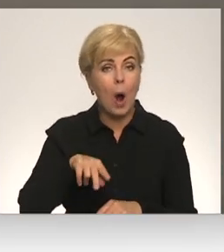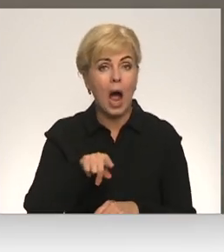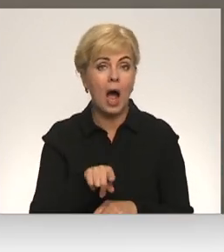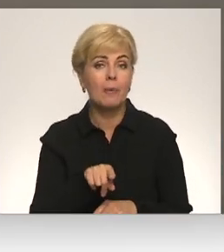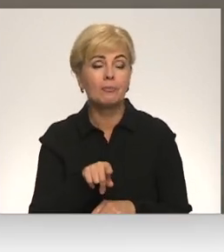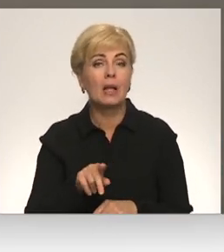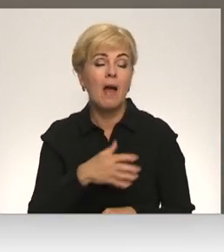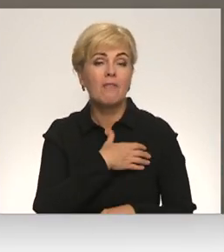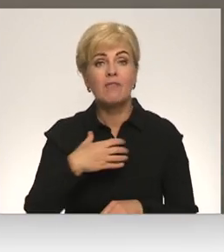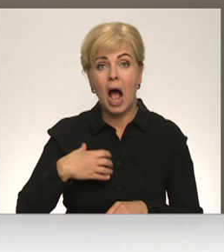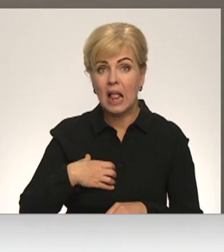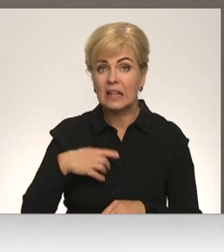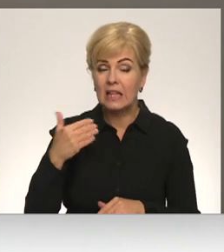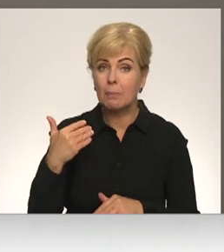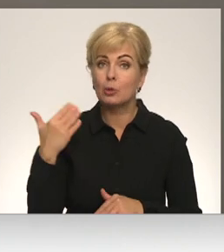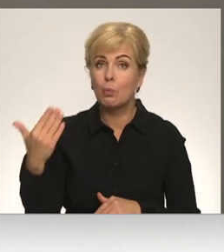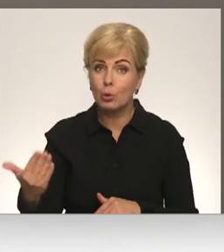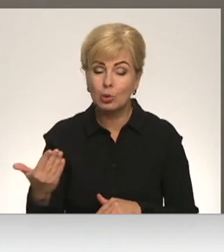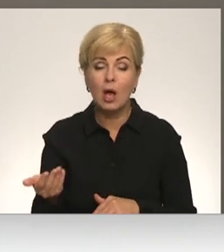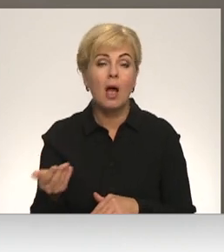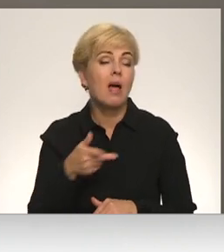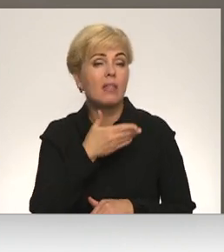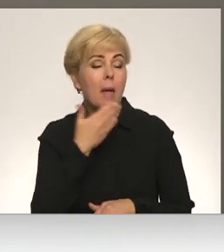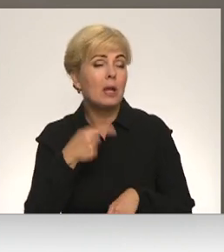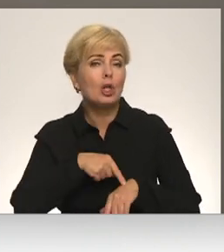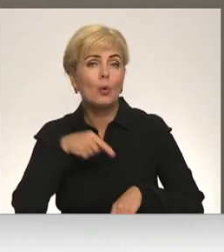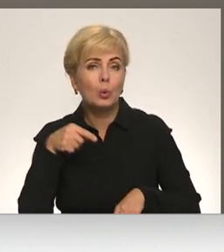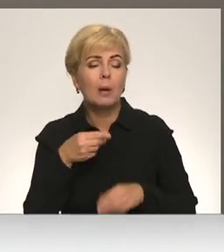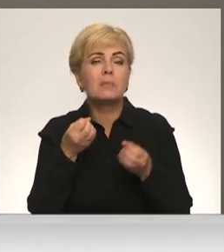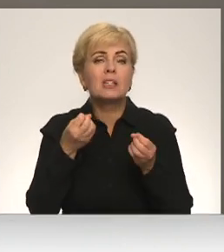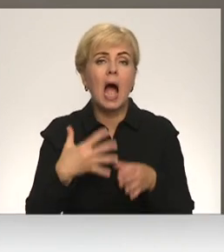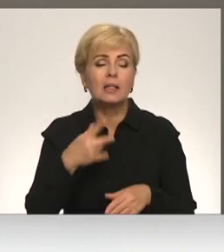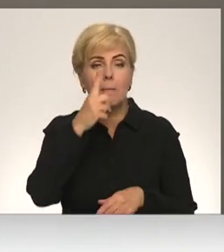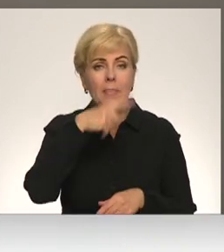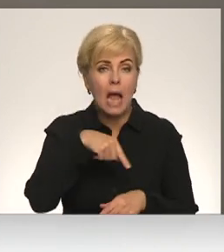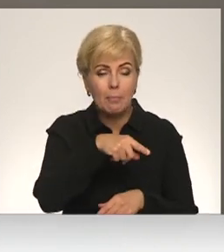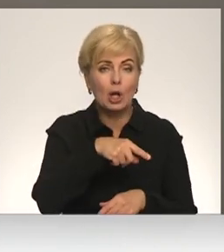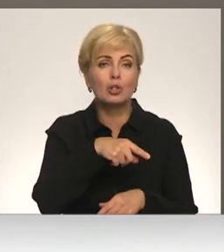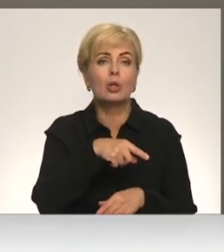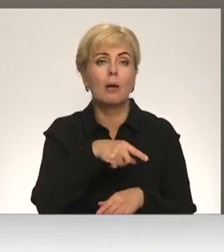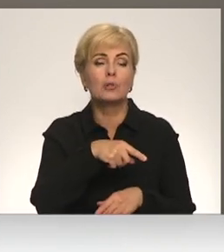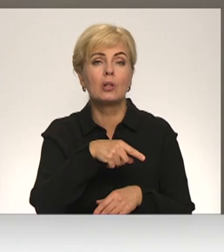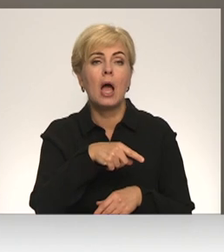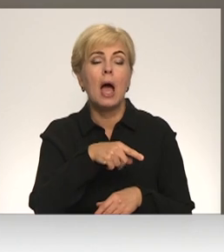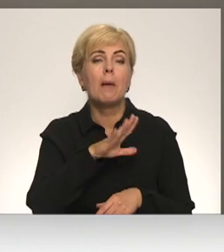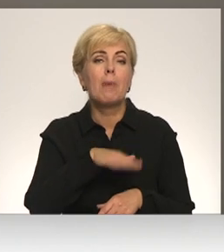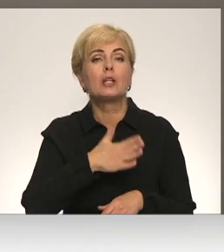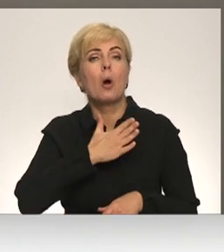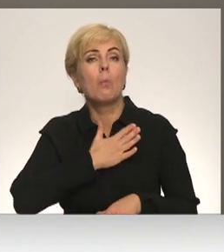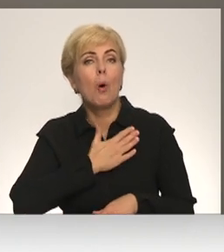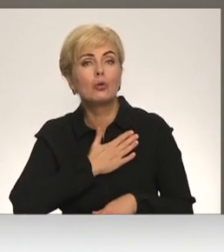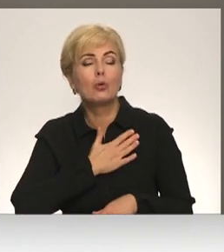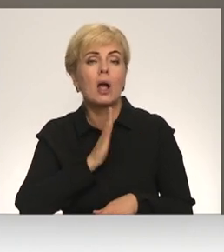no valdības puses faktiski nebija jūtams tāds skaidrs pieprasījums pēc tā mūsu